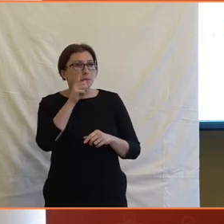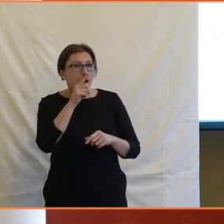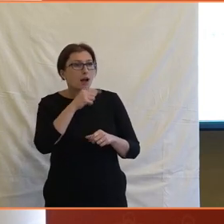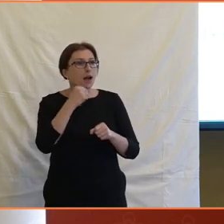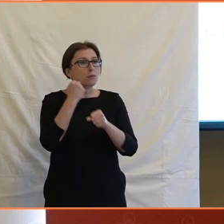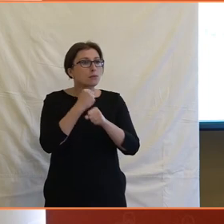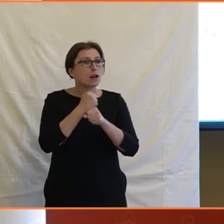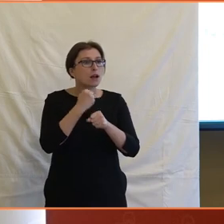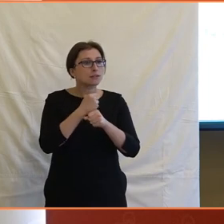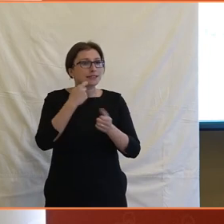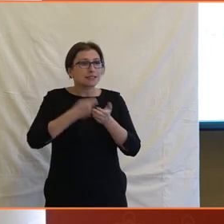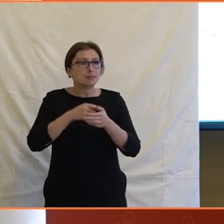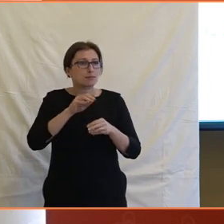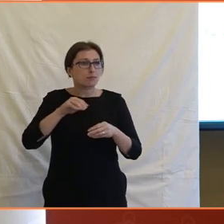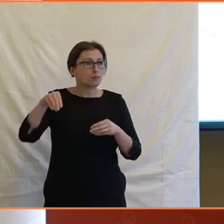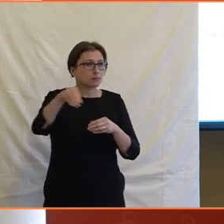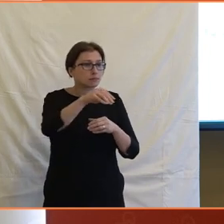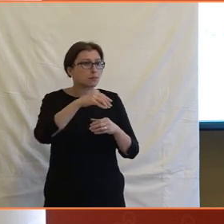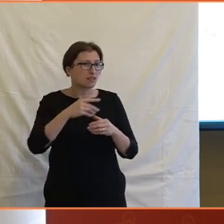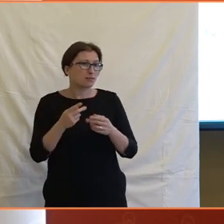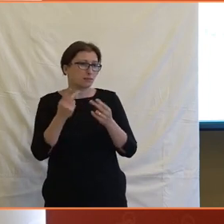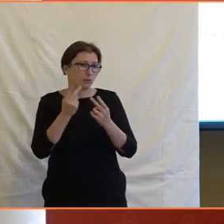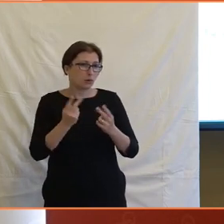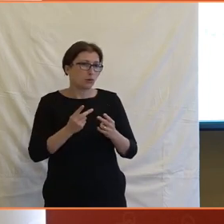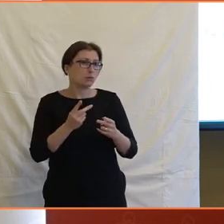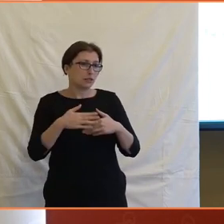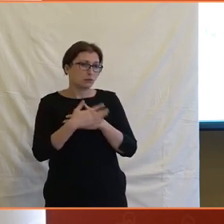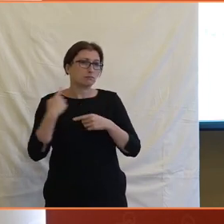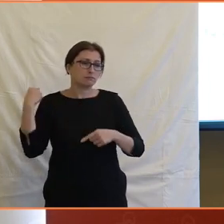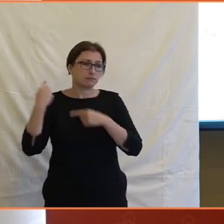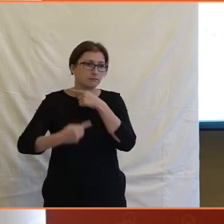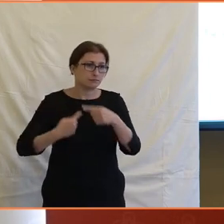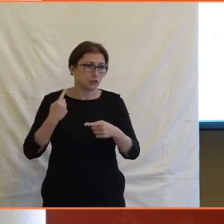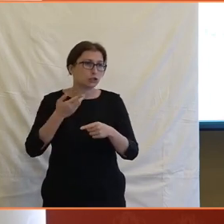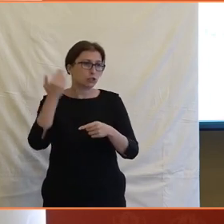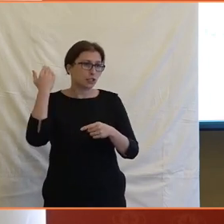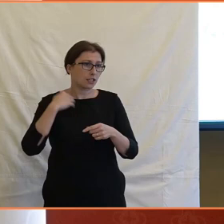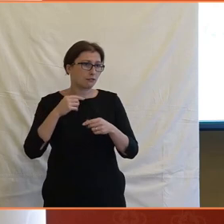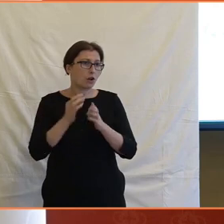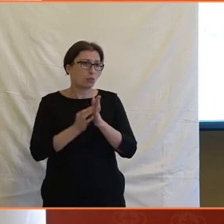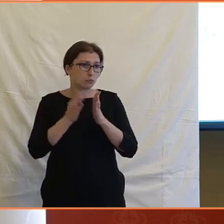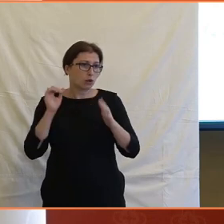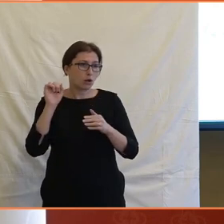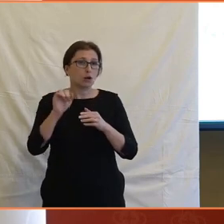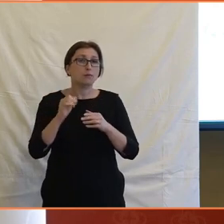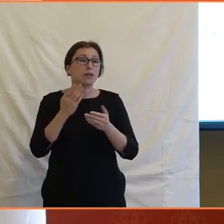myslím, že bude taky hrát roli, což bude dědictví minulého režimu, kde